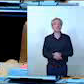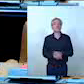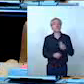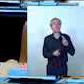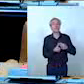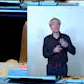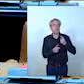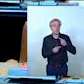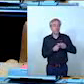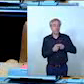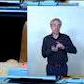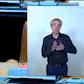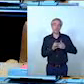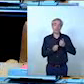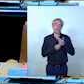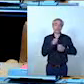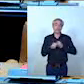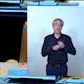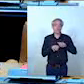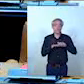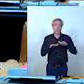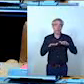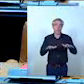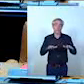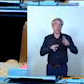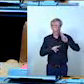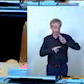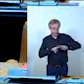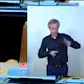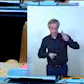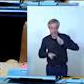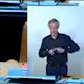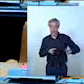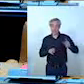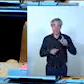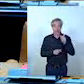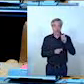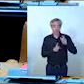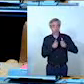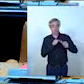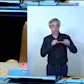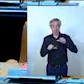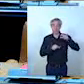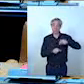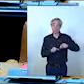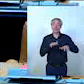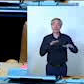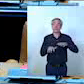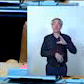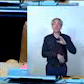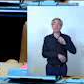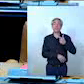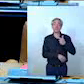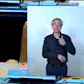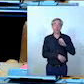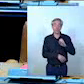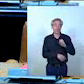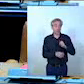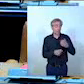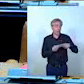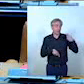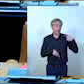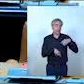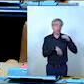place progressive dans les années qui suivent. Rénover, cela s'enclenche grâce notamment au dispositif C2E auquel la mairie de Bordeaux a adhéré au précédent